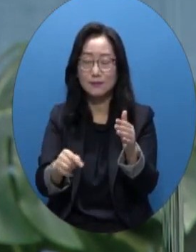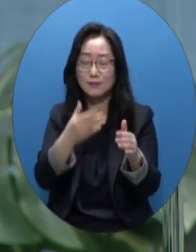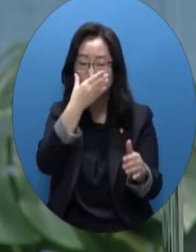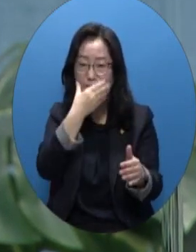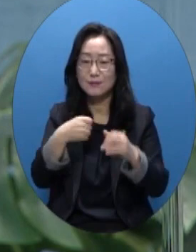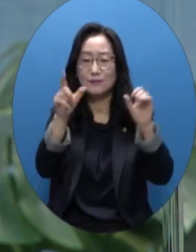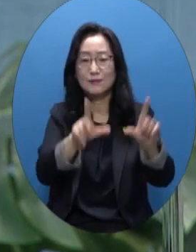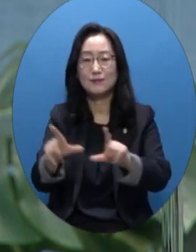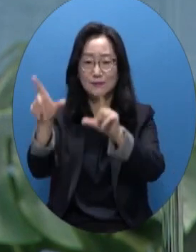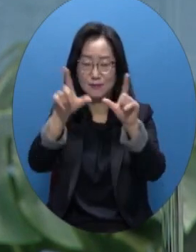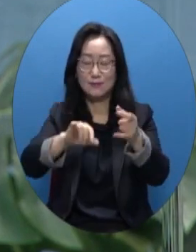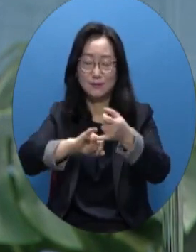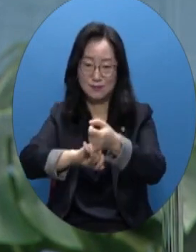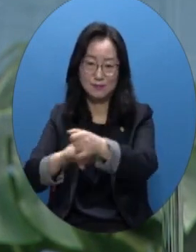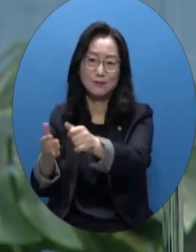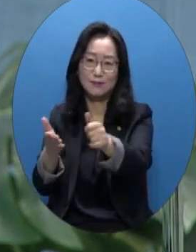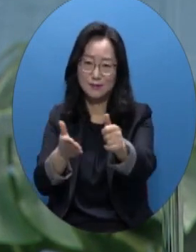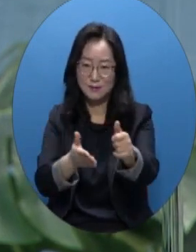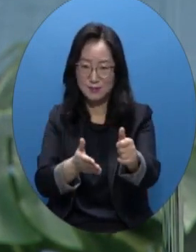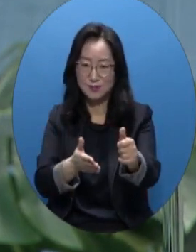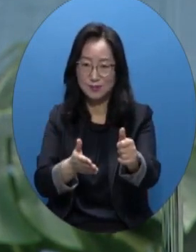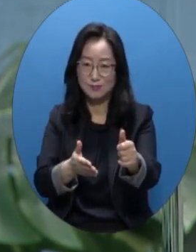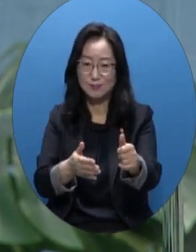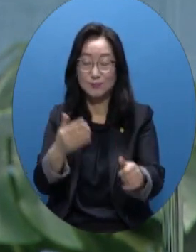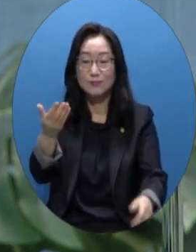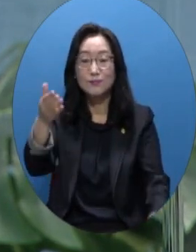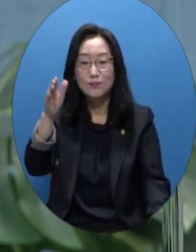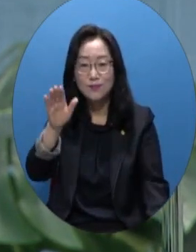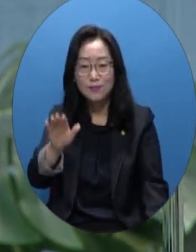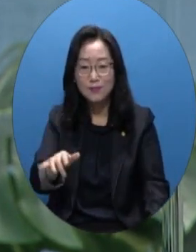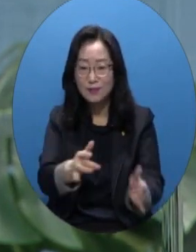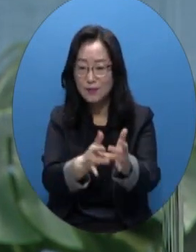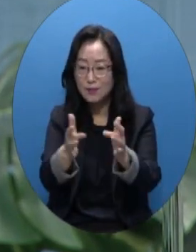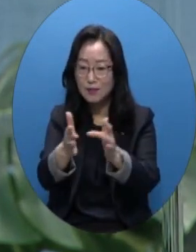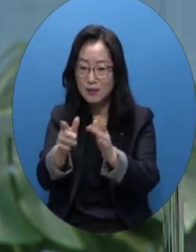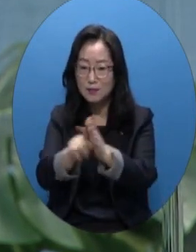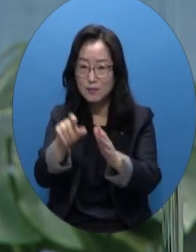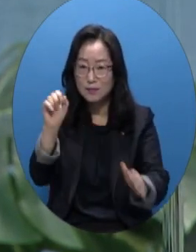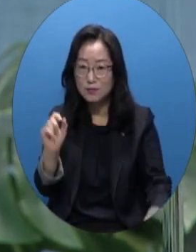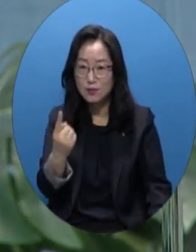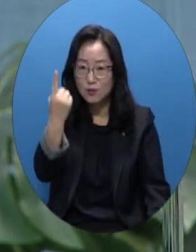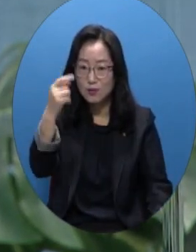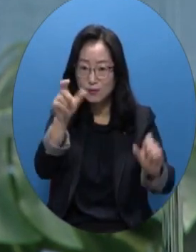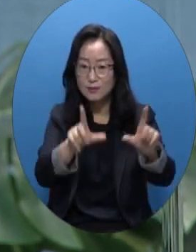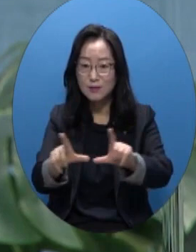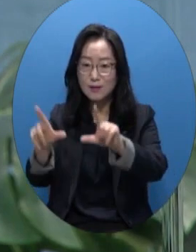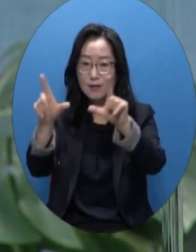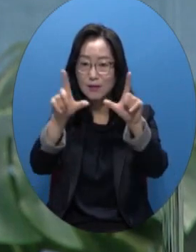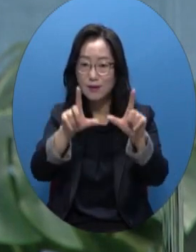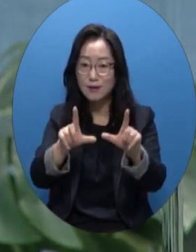행복한 삶을 살아가야 할 것입니다 그런데 예술 믿는 그 순간 우리 삶이